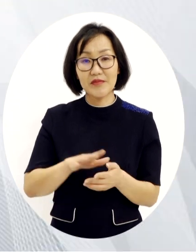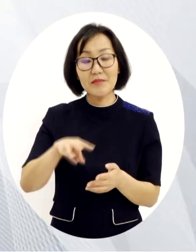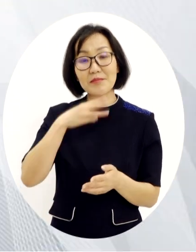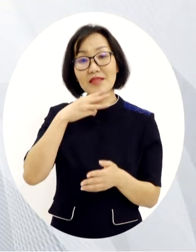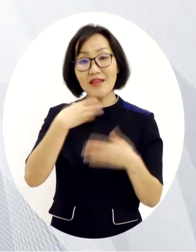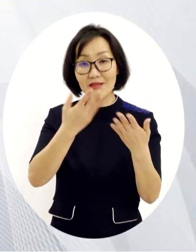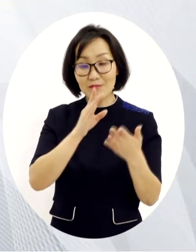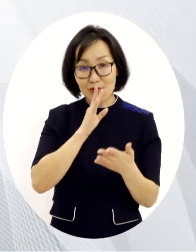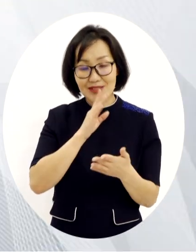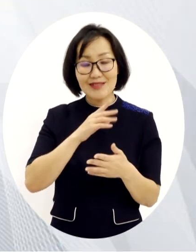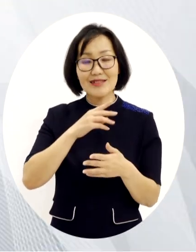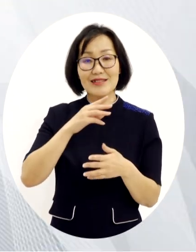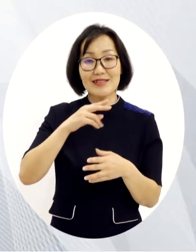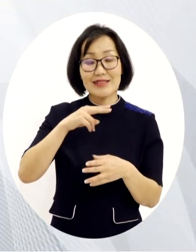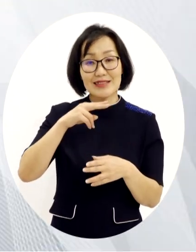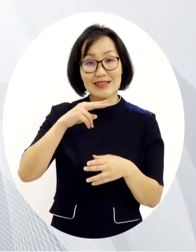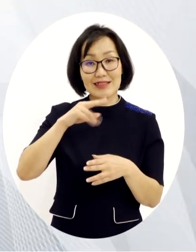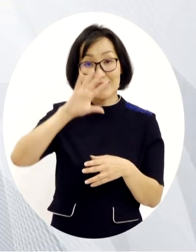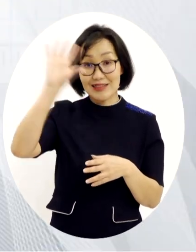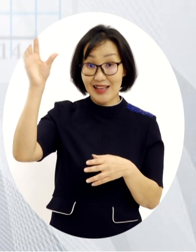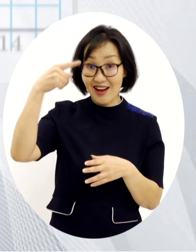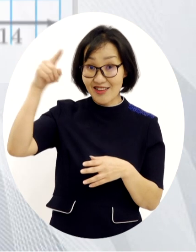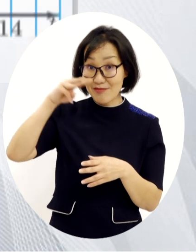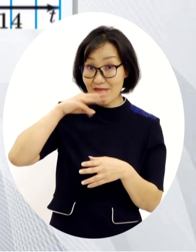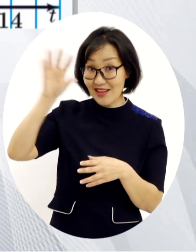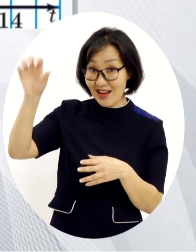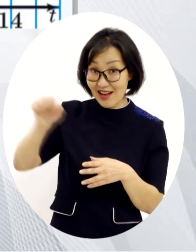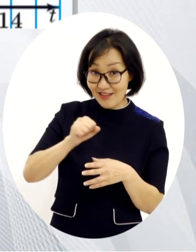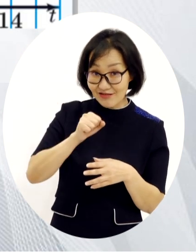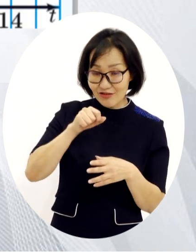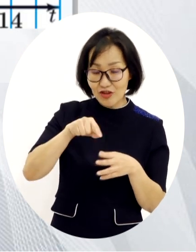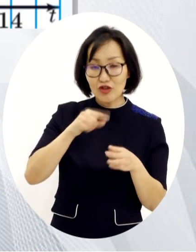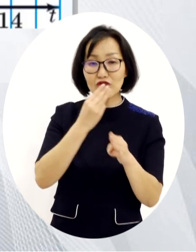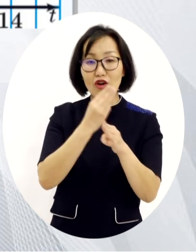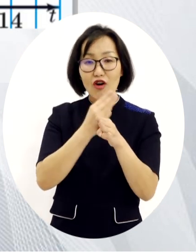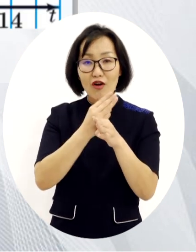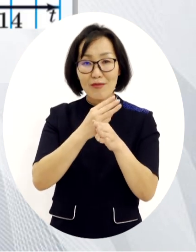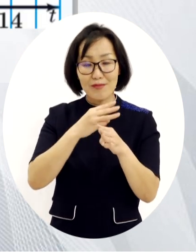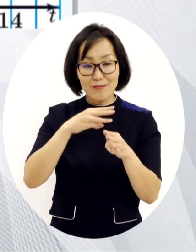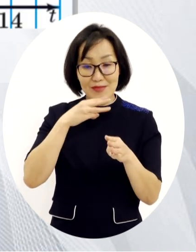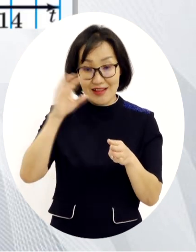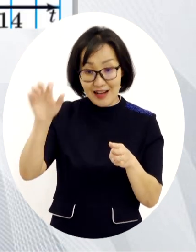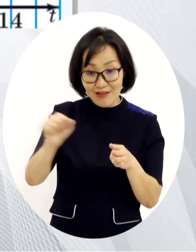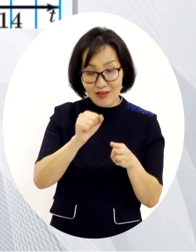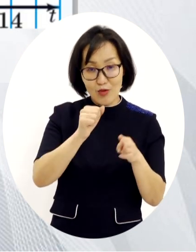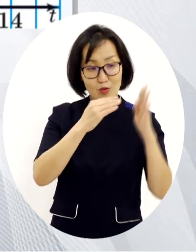За мэдээлэл байна. Цаг агаарын мэдээ. Цаг агаарын мэдээг бид нар тоо мэдээллээр хүснэгтээр өгдөг.